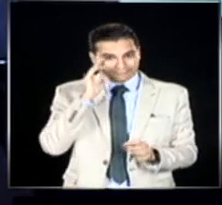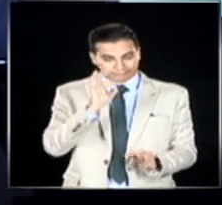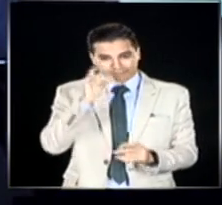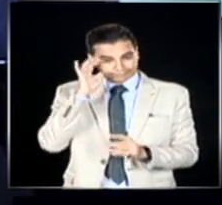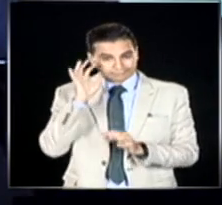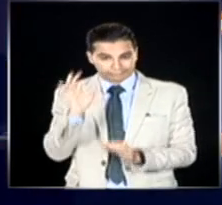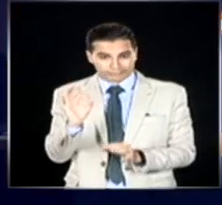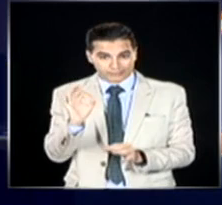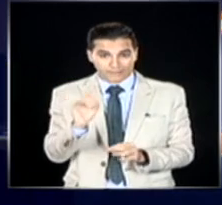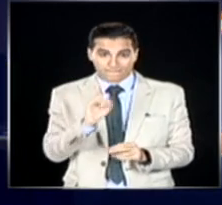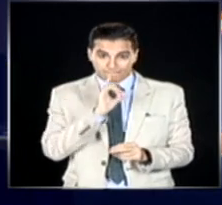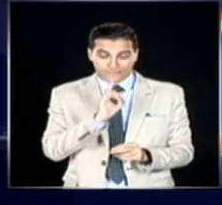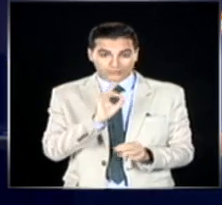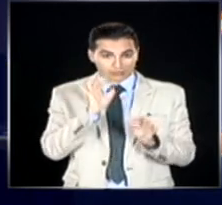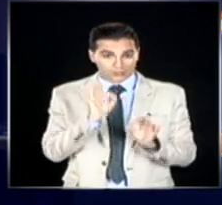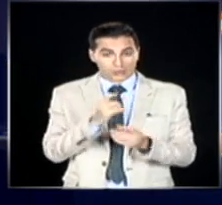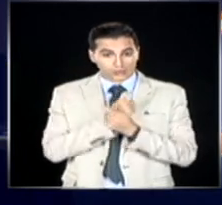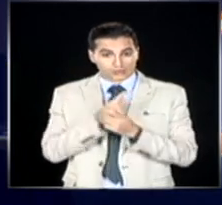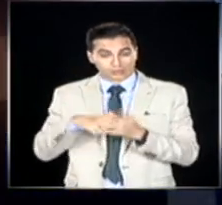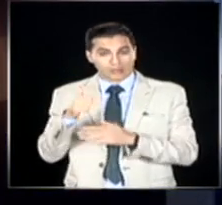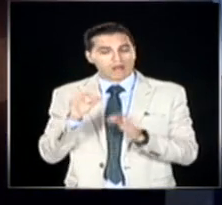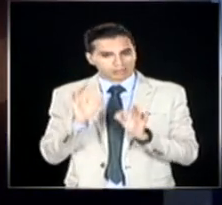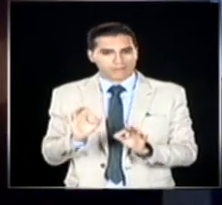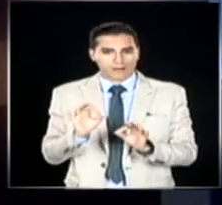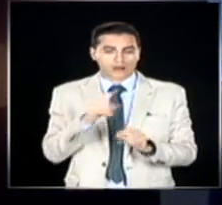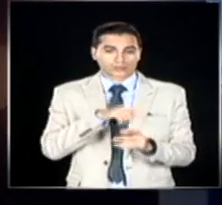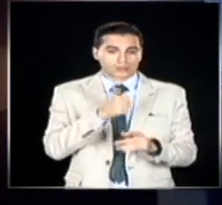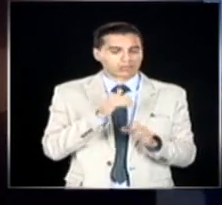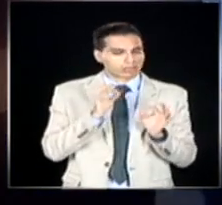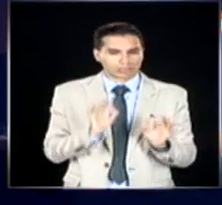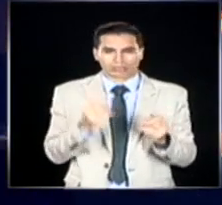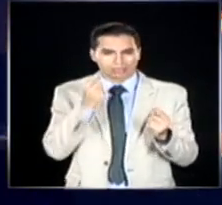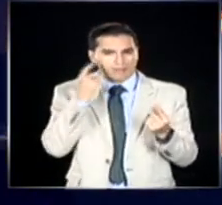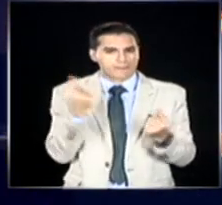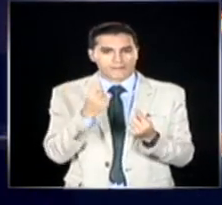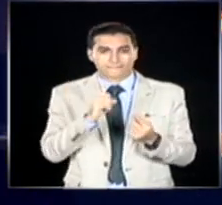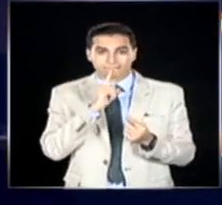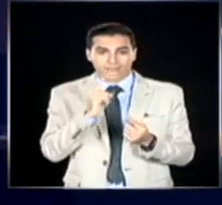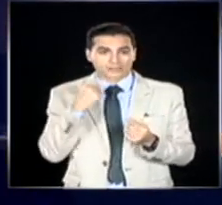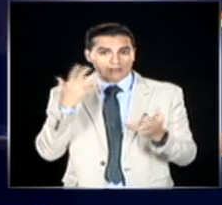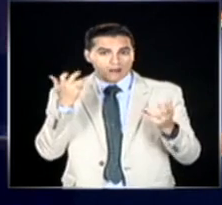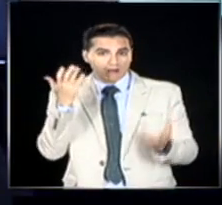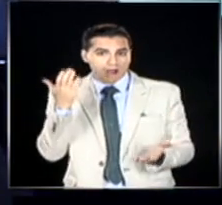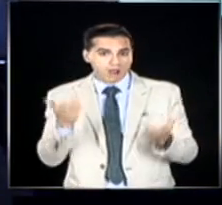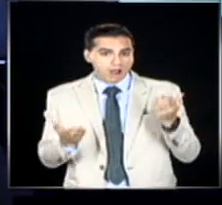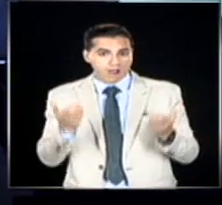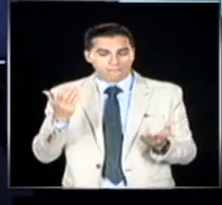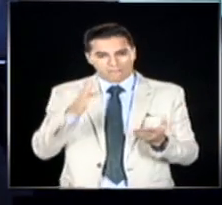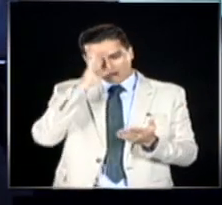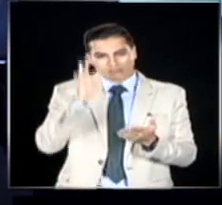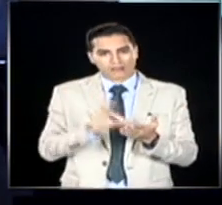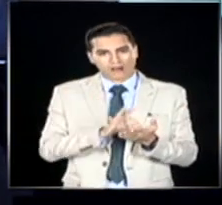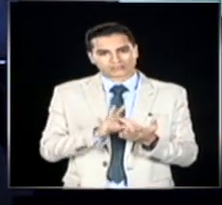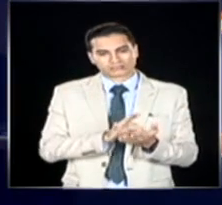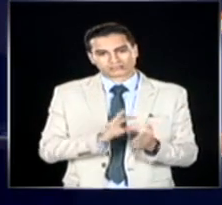ممكن إيسنا الأقصر تكسب. طبعا وارد طبيعي جدا او انتوا تكسبوا طبيعي جدا ولكن مش فرق السكور ده وده كله جاي